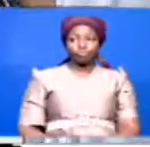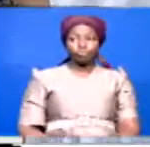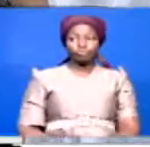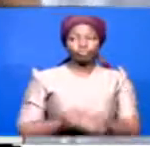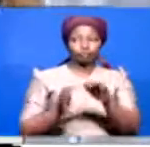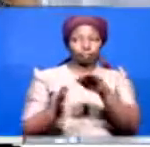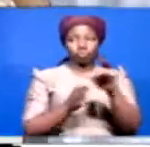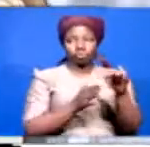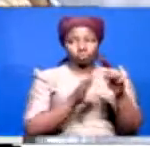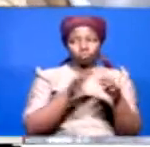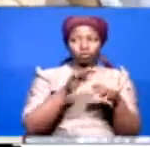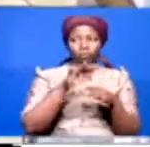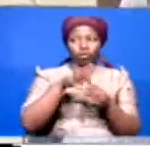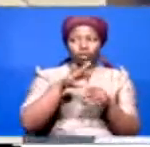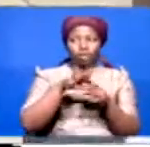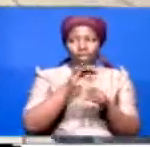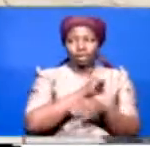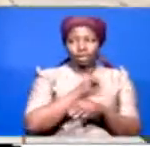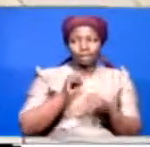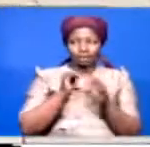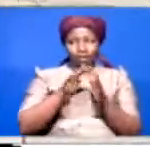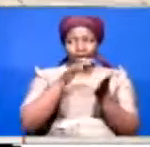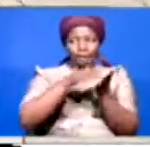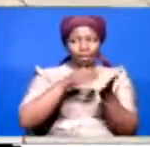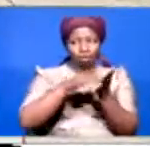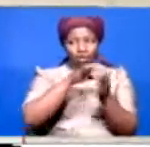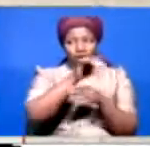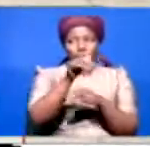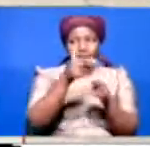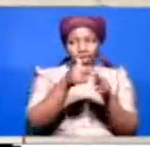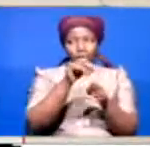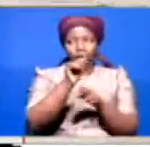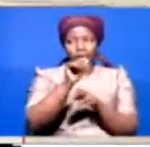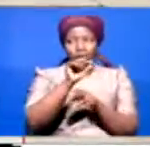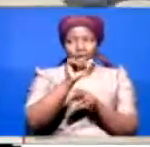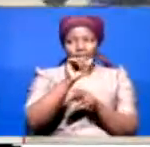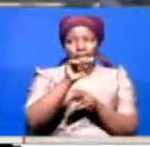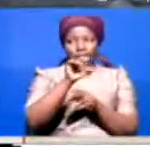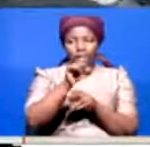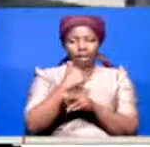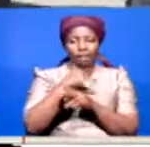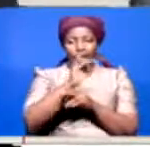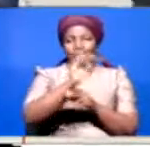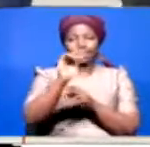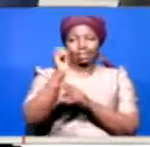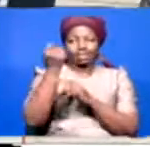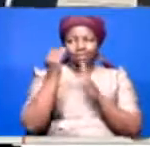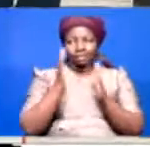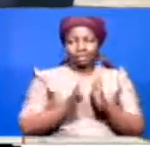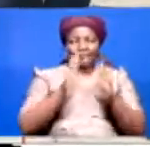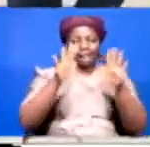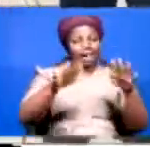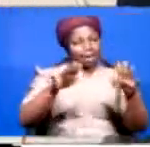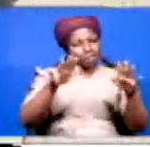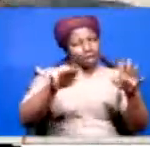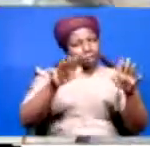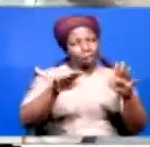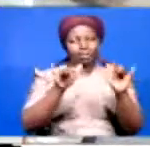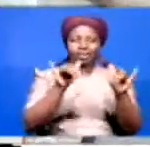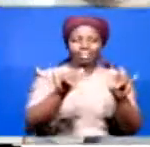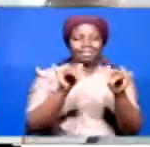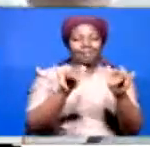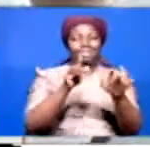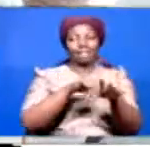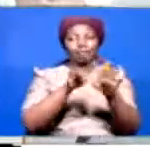mteule wa Machakos Agnes Kavindu ametoa wito kwa wakenya kudumisha utulivu huku wakisubiri mahakama kutatua mzozo